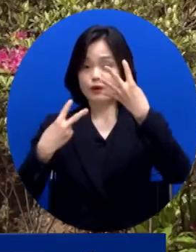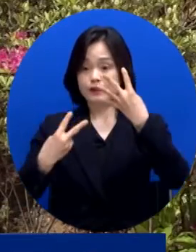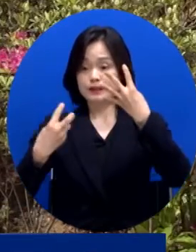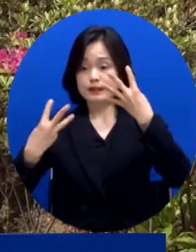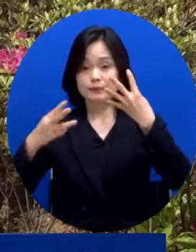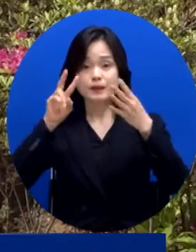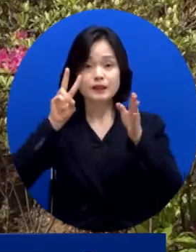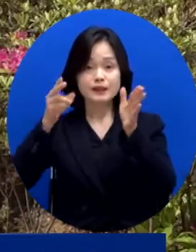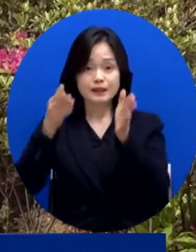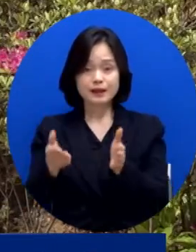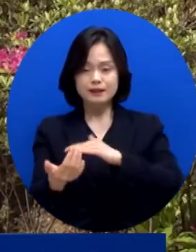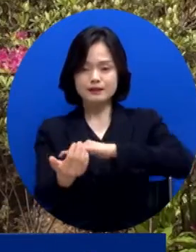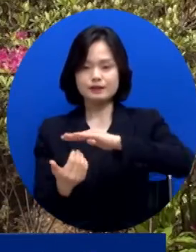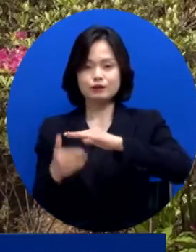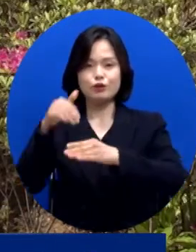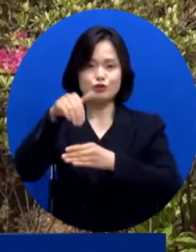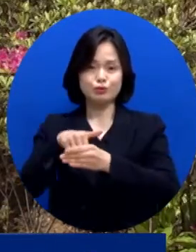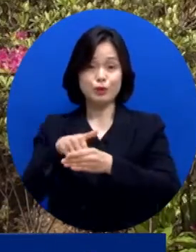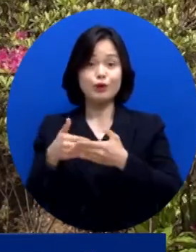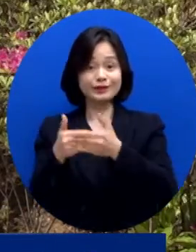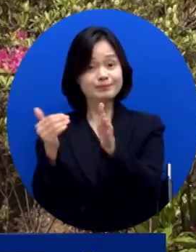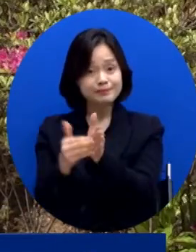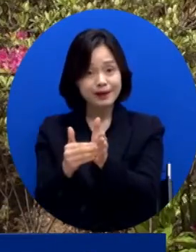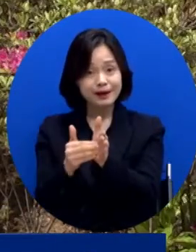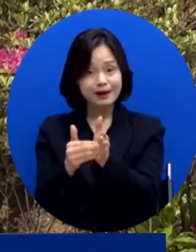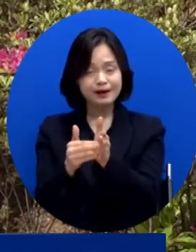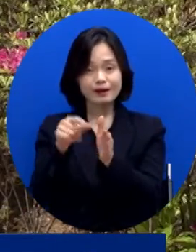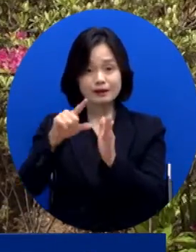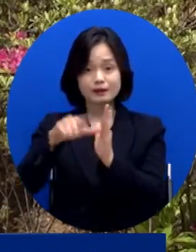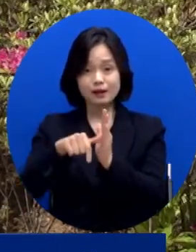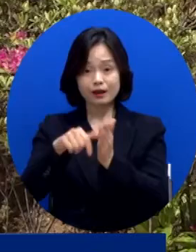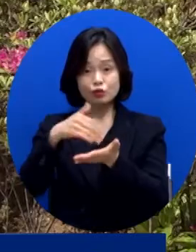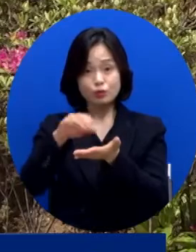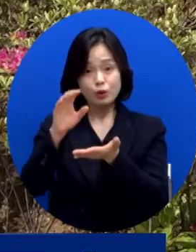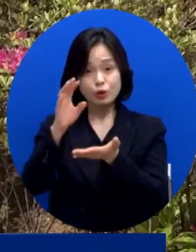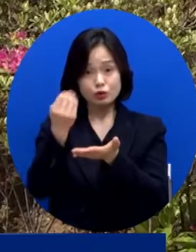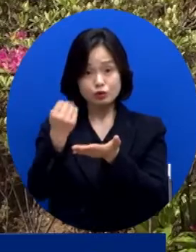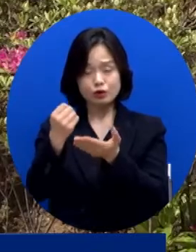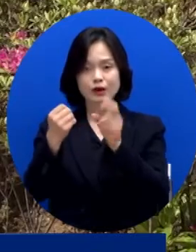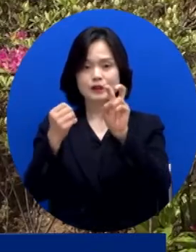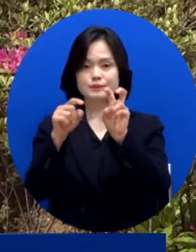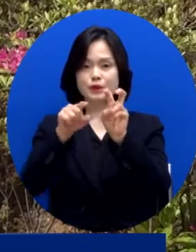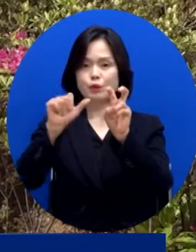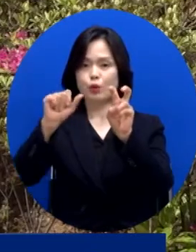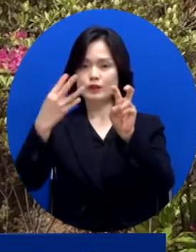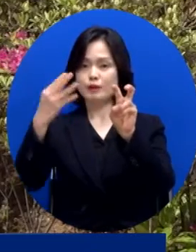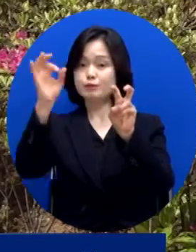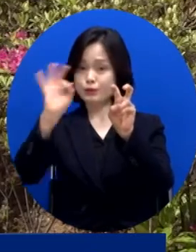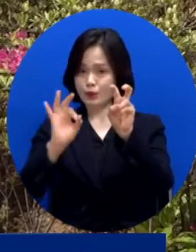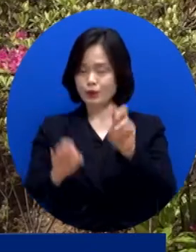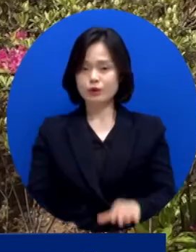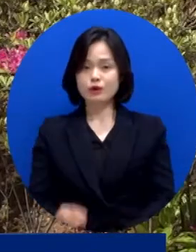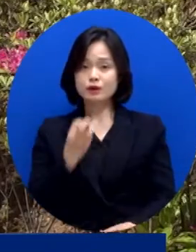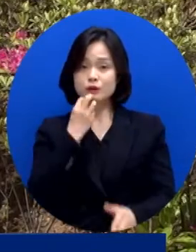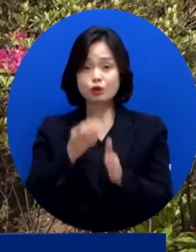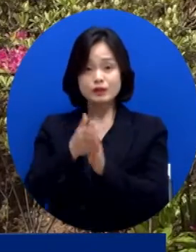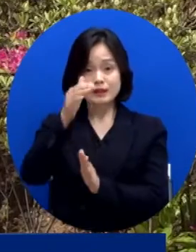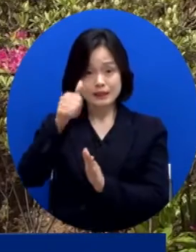이틀 동안 시행된 사전 투표율은 20.54%를 기록했는데요. 서울시장